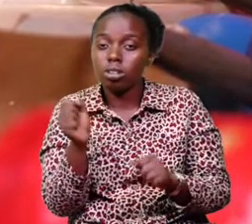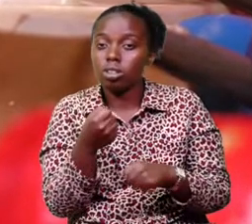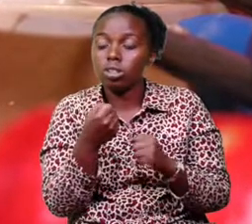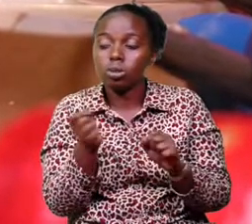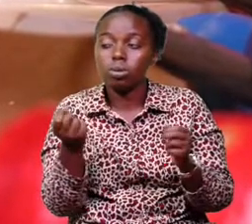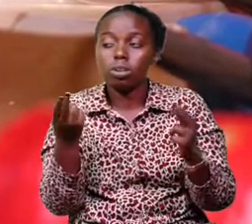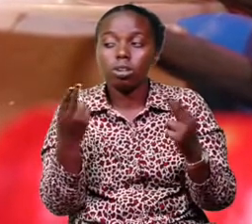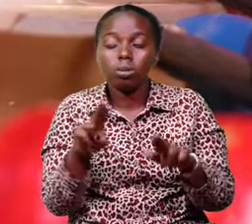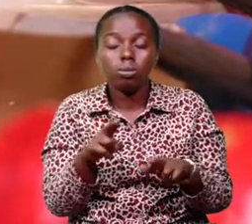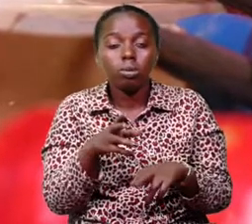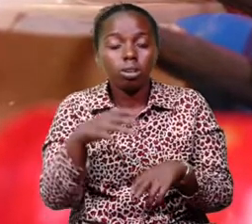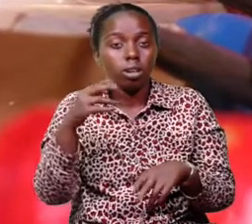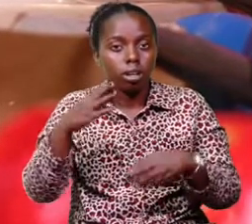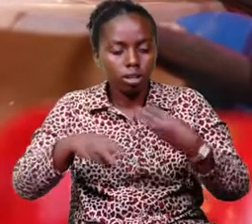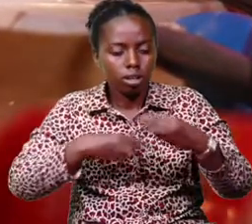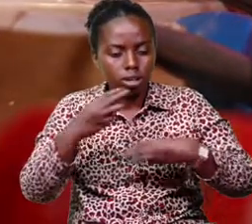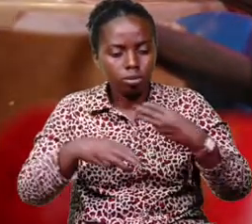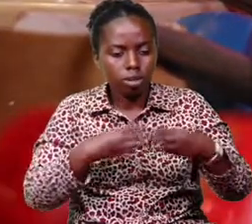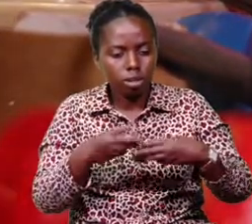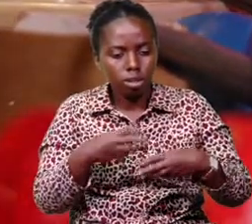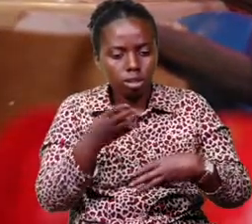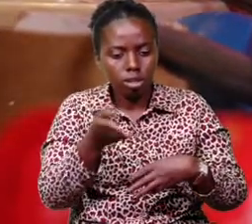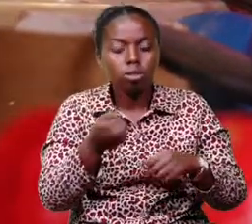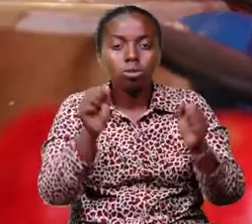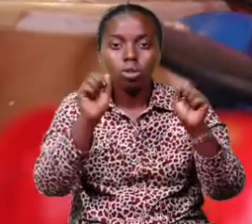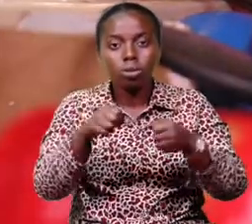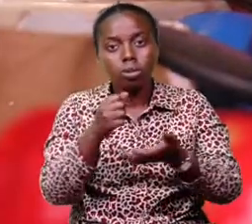kubona iyi mashini ariko dushaka